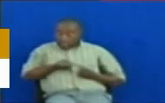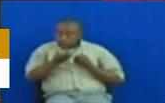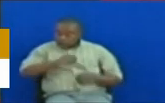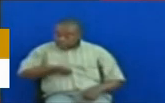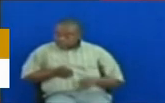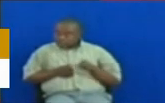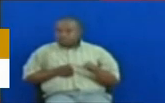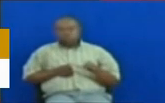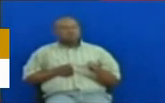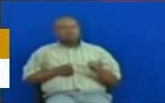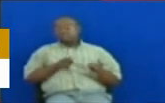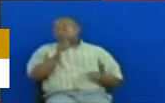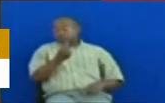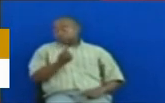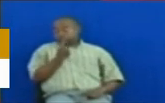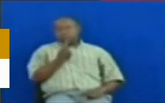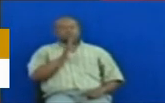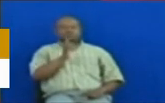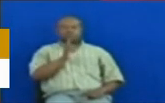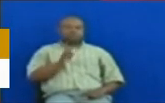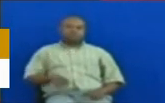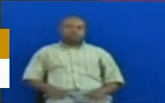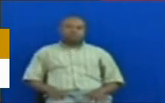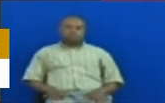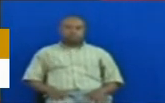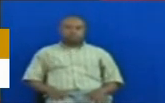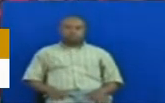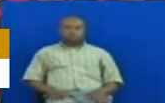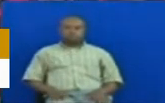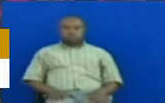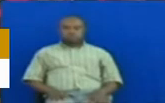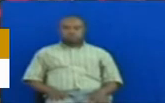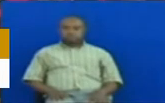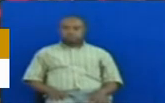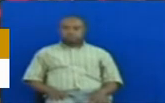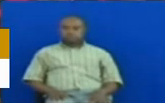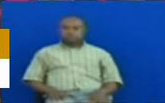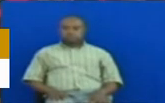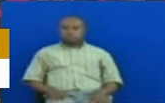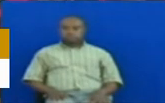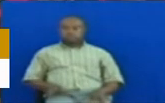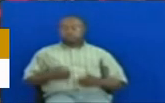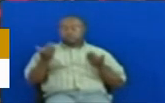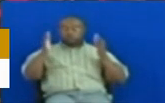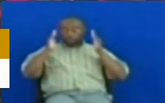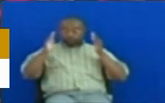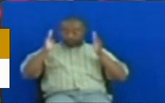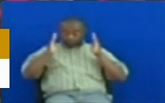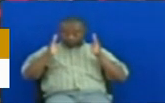vipi, wapi au sikupi leseni. Mheshimiwa Speaker, Mwenyekiti, nashukuru. Hoja muhimu. Mheshimiwa Mwanasheria Mkuu wa